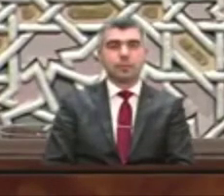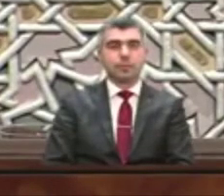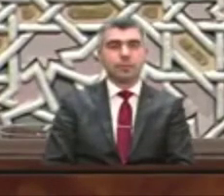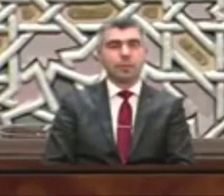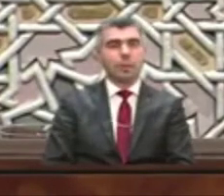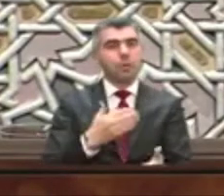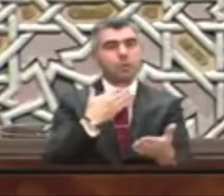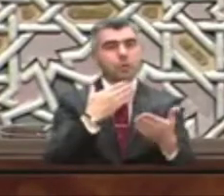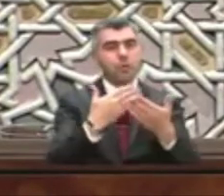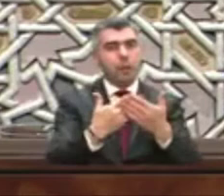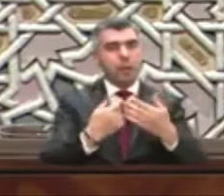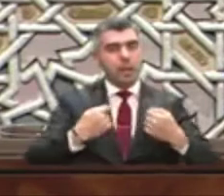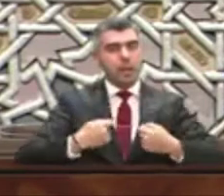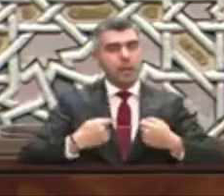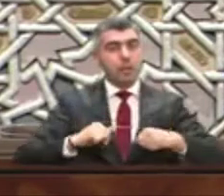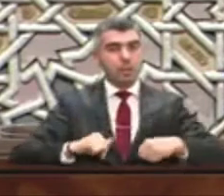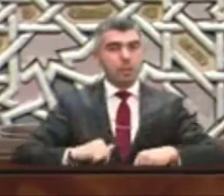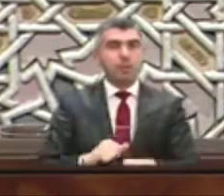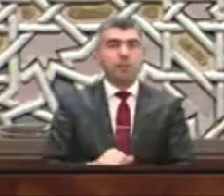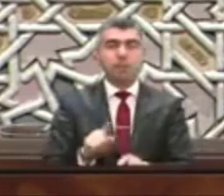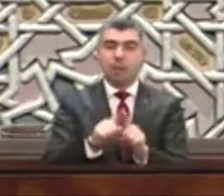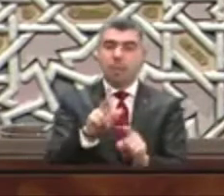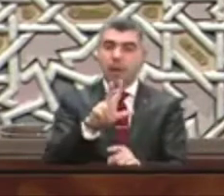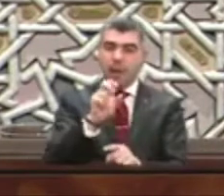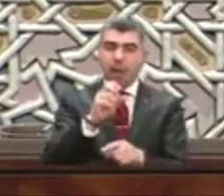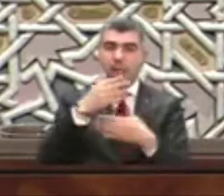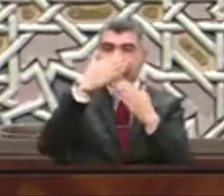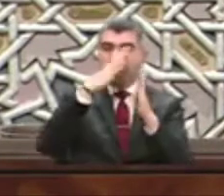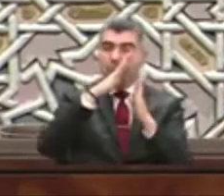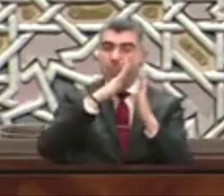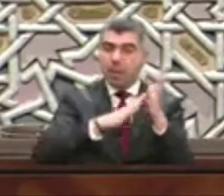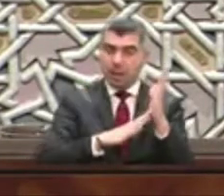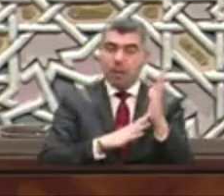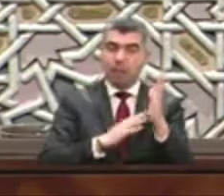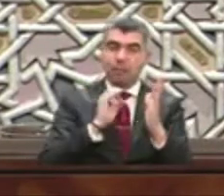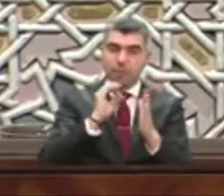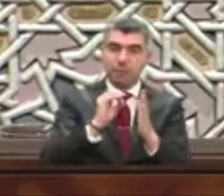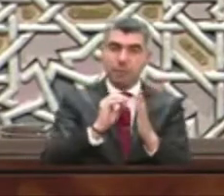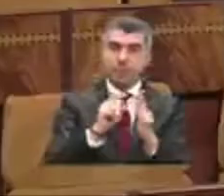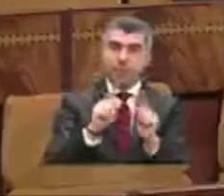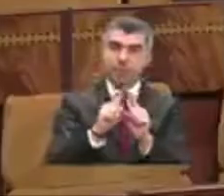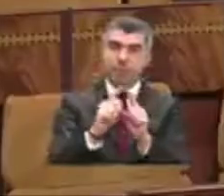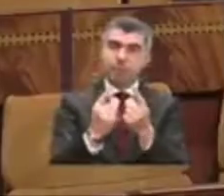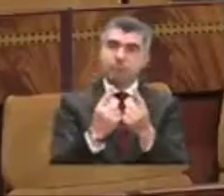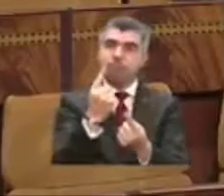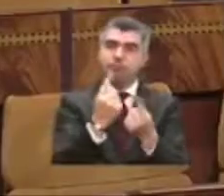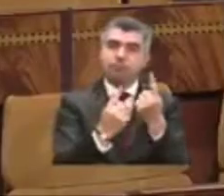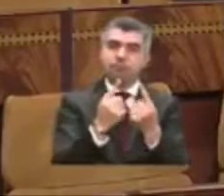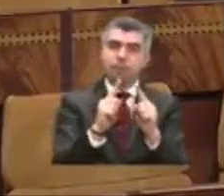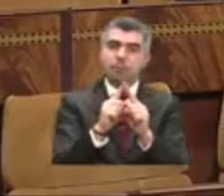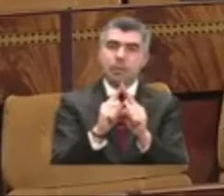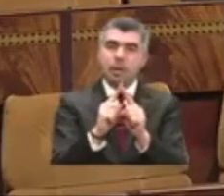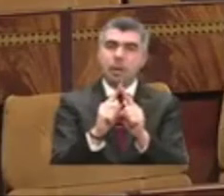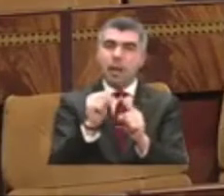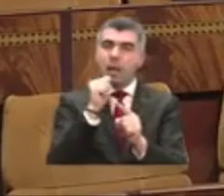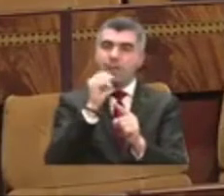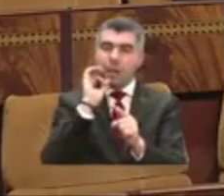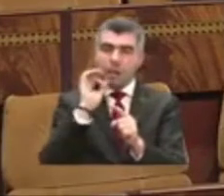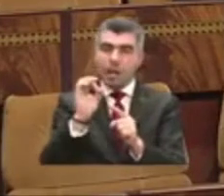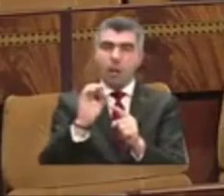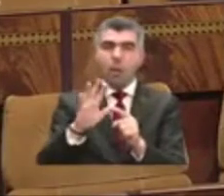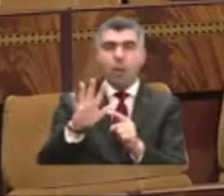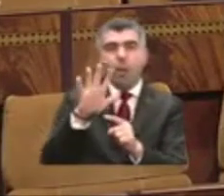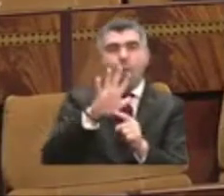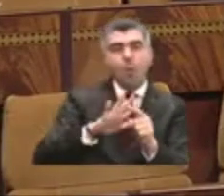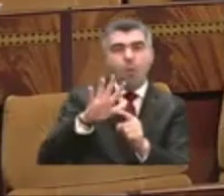شكرا سيد الرئيس. سيد الوزير، انت كتعرف بان المغرب من بين الدول اللي كتسم بمحدوديات ديال الموارد المائية والموقع الجغرافي